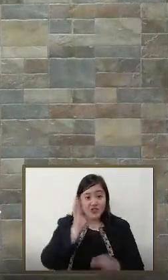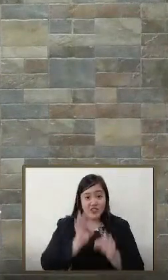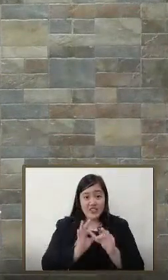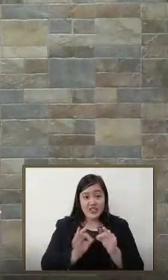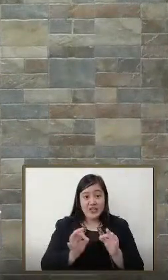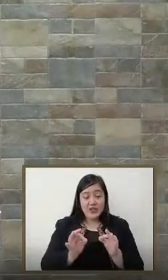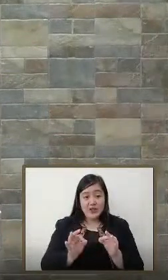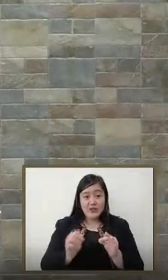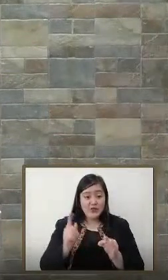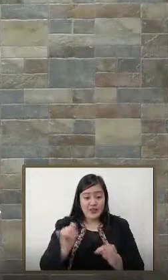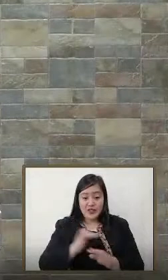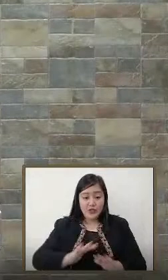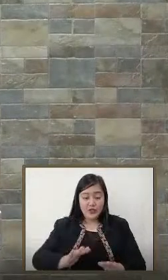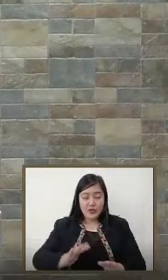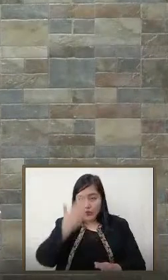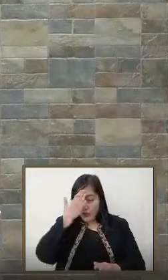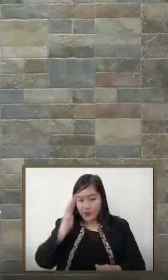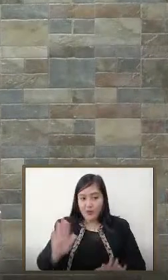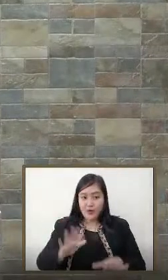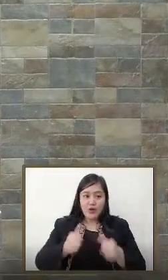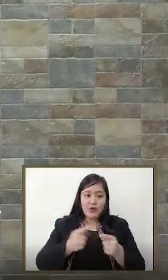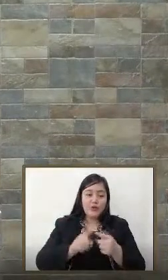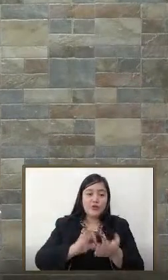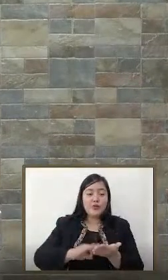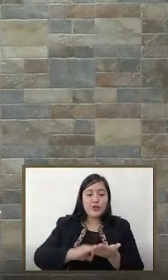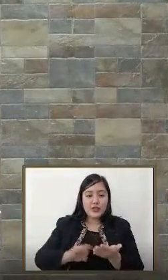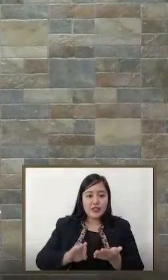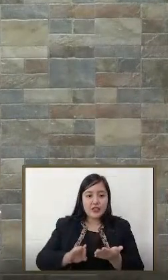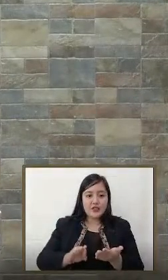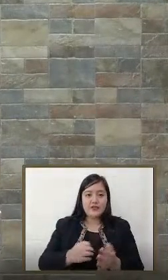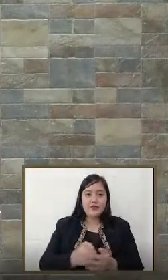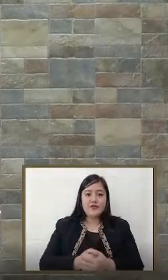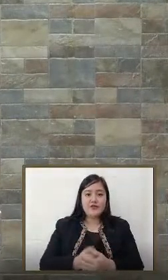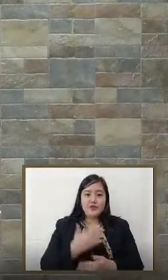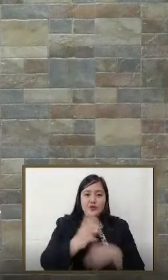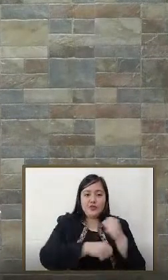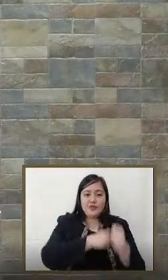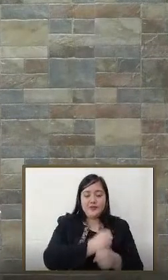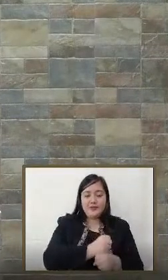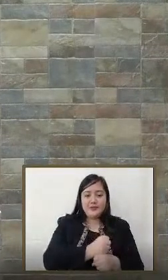Don't miss this. What you do not forgive, you will pass on.